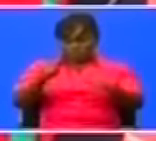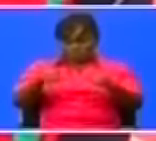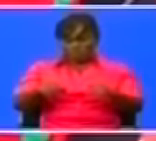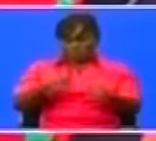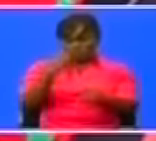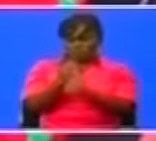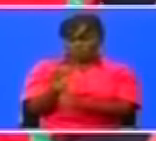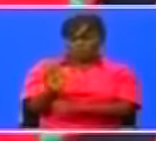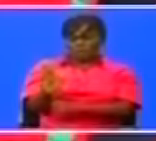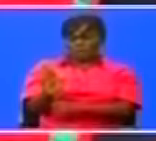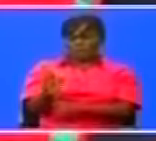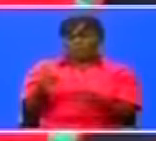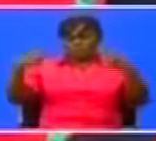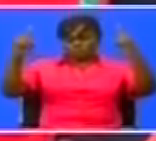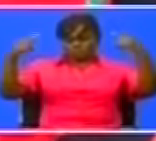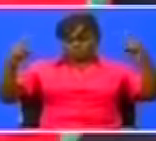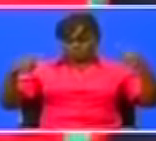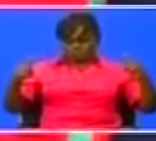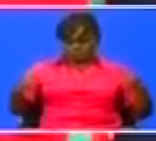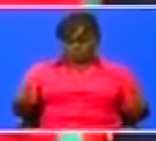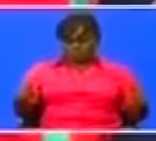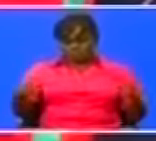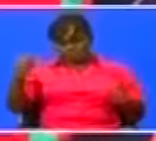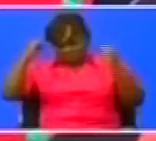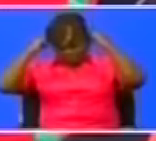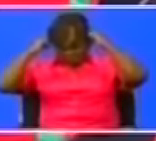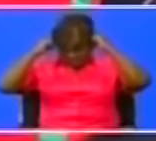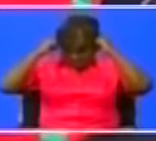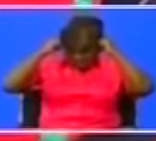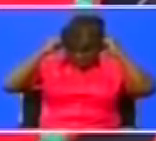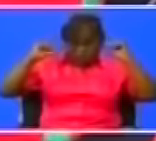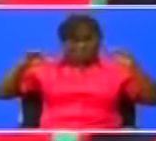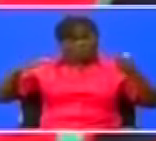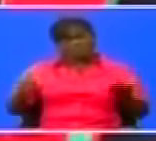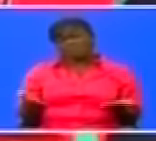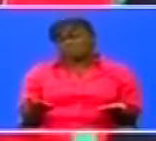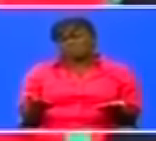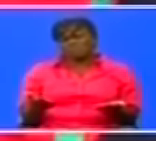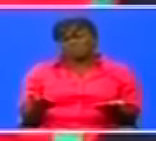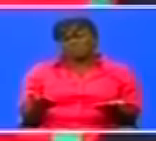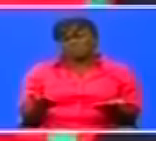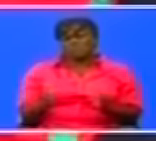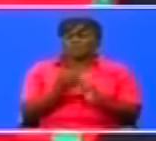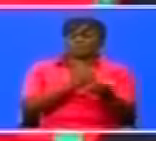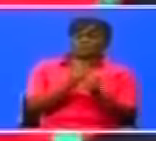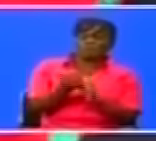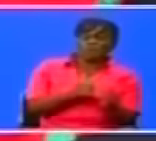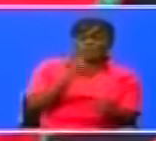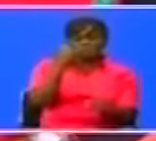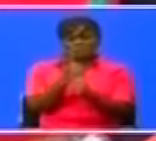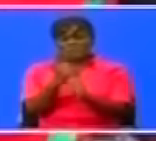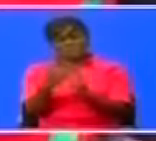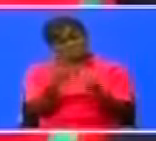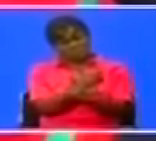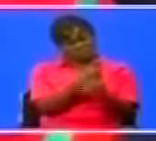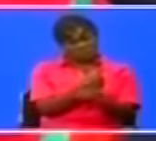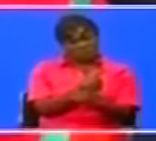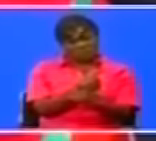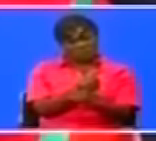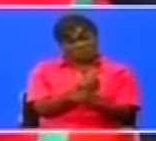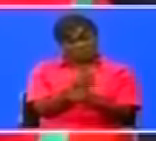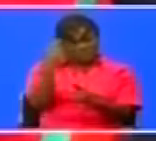na ufanye vizuri na ikiwa ni kimasomo, ikiwa ni kisport, kiwag, una understand